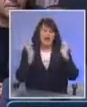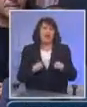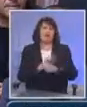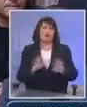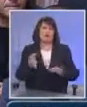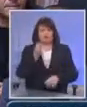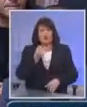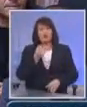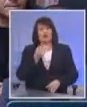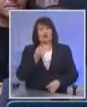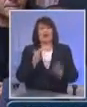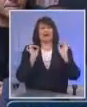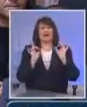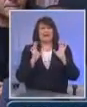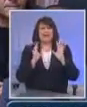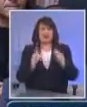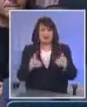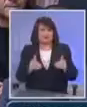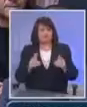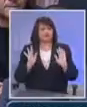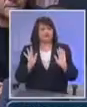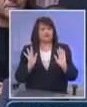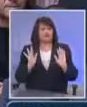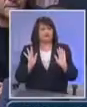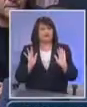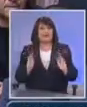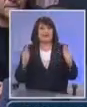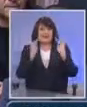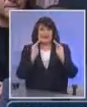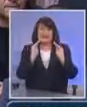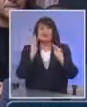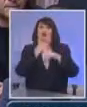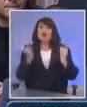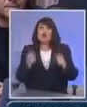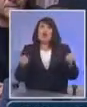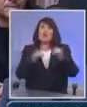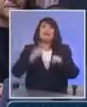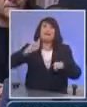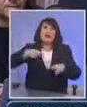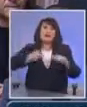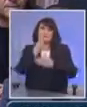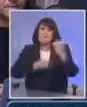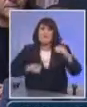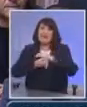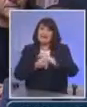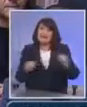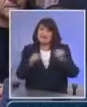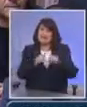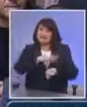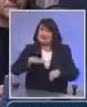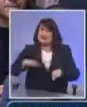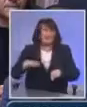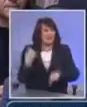περίπτωση και χωρίς κανένα συμβιβασμό τη συστέγαση των παιδιών των λεγόμενων παρατύπων μεταναστών, και εξηγεί τους